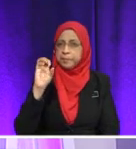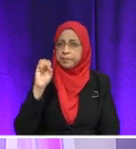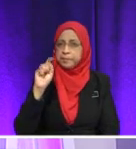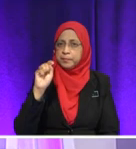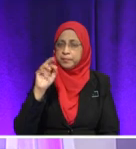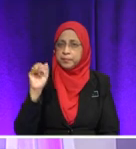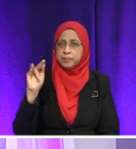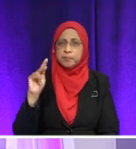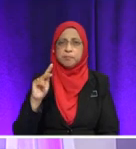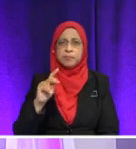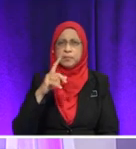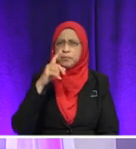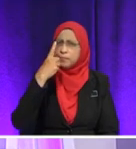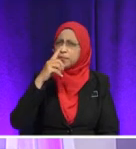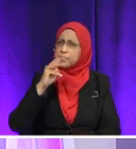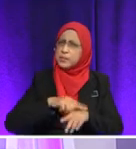itu